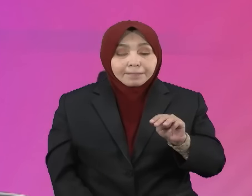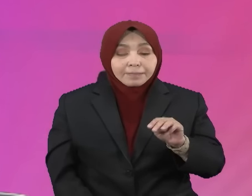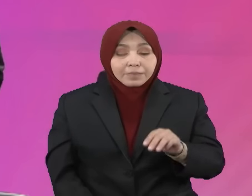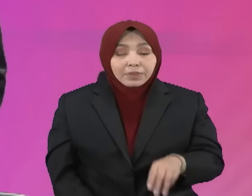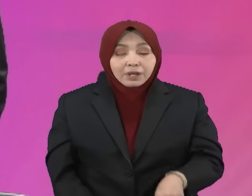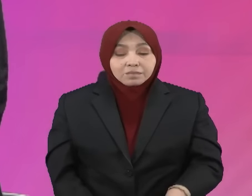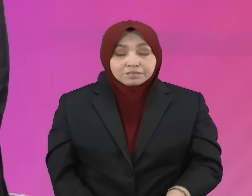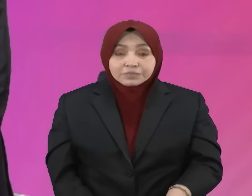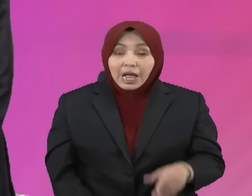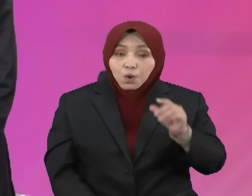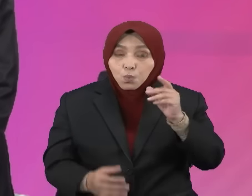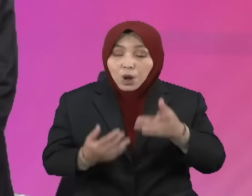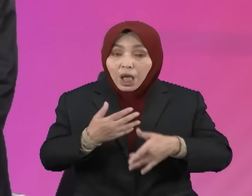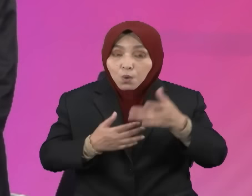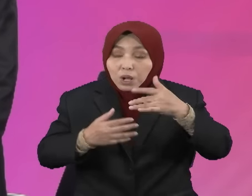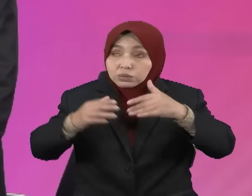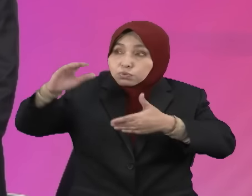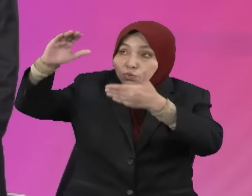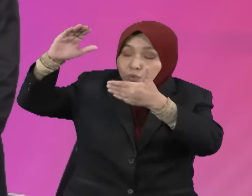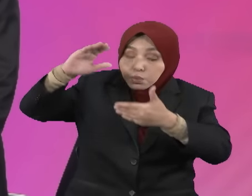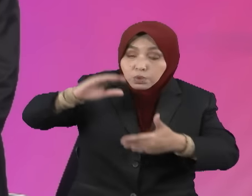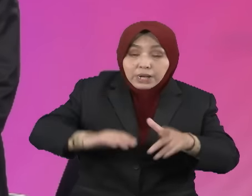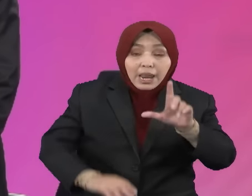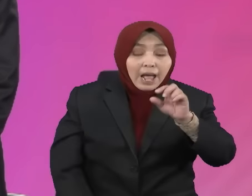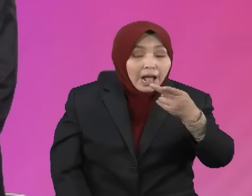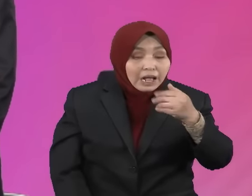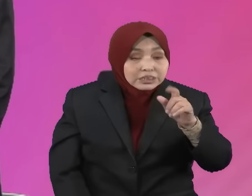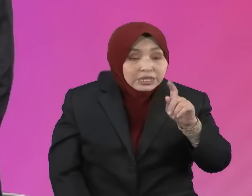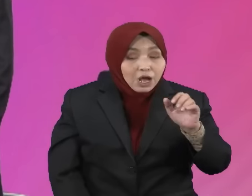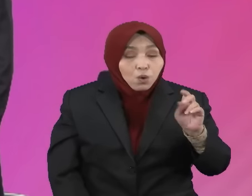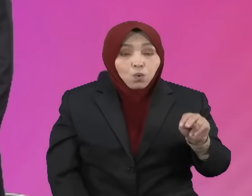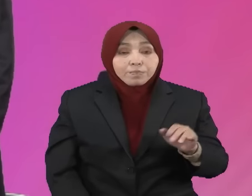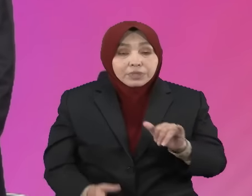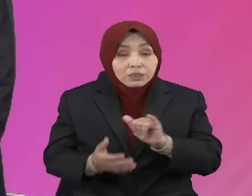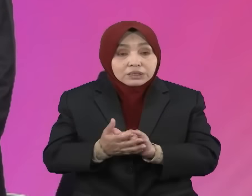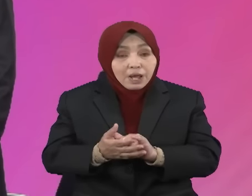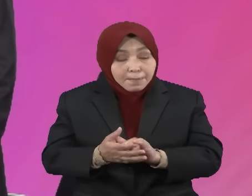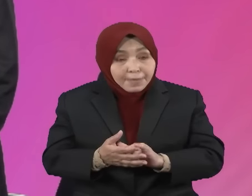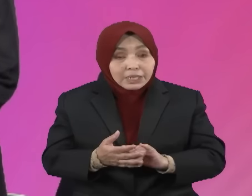Lahadakum. Di awal-awal turunnya Quran tu. Lahadakum tu ialah bacaan baris